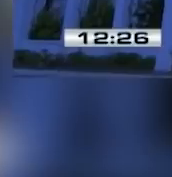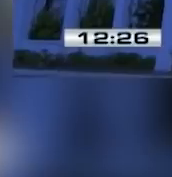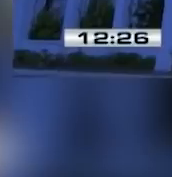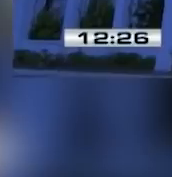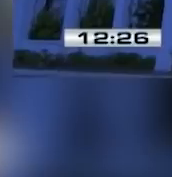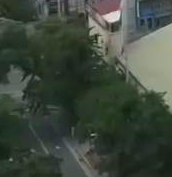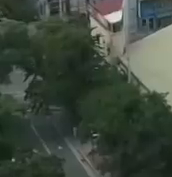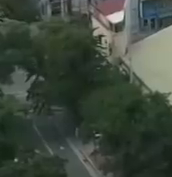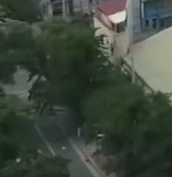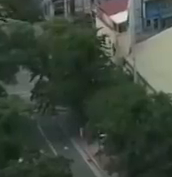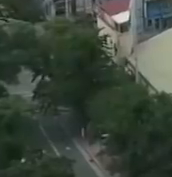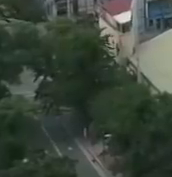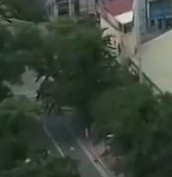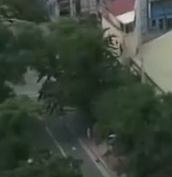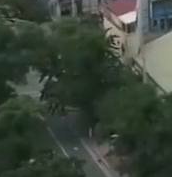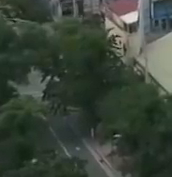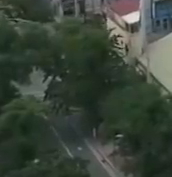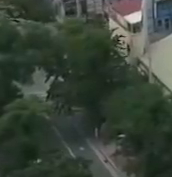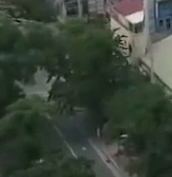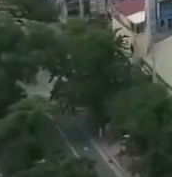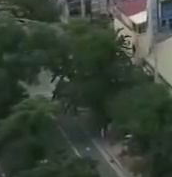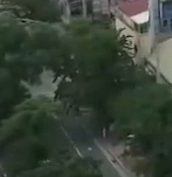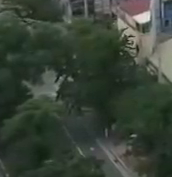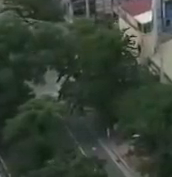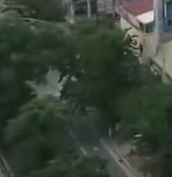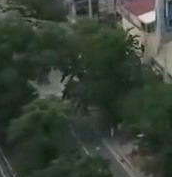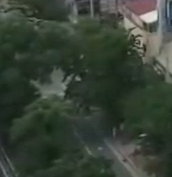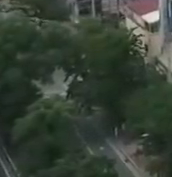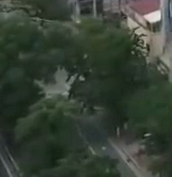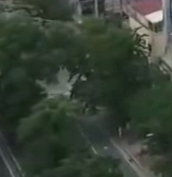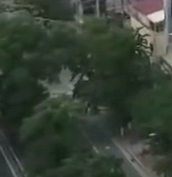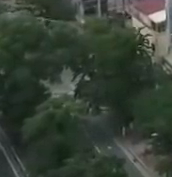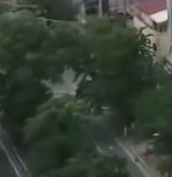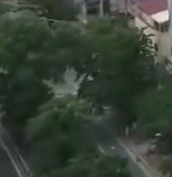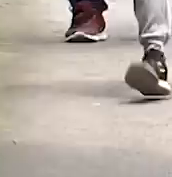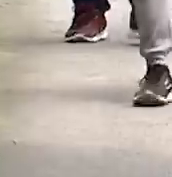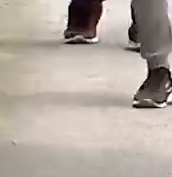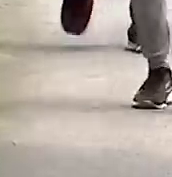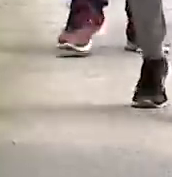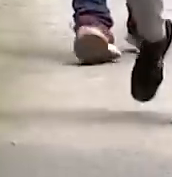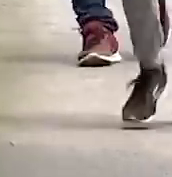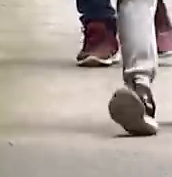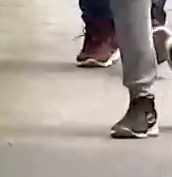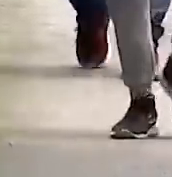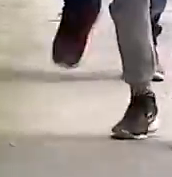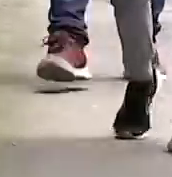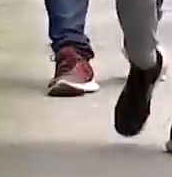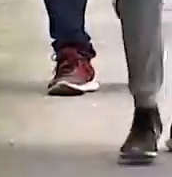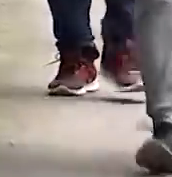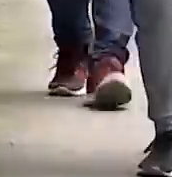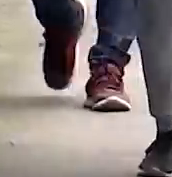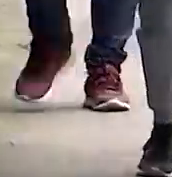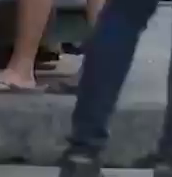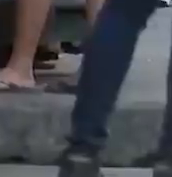be working. Ang World Bank, itinaas sa 5.3% ang forecast para sa economic growth ng bansa mula sa 4.3% outlook